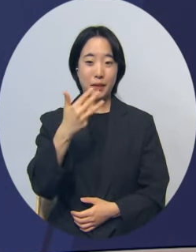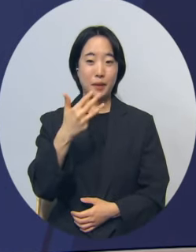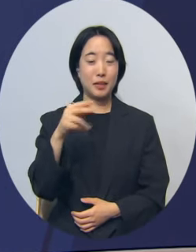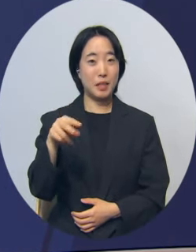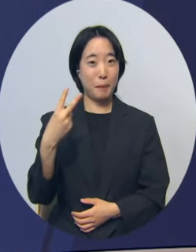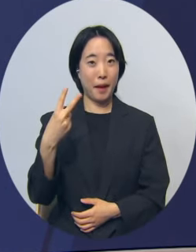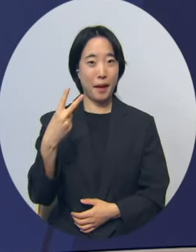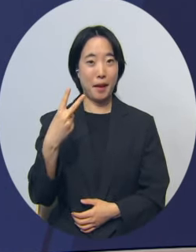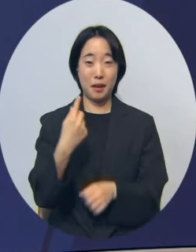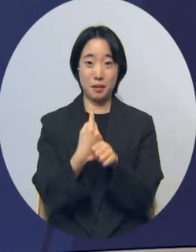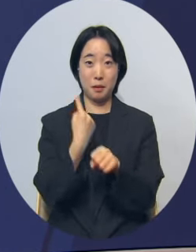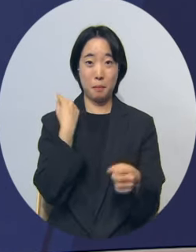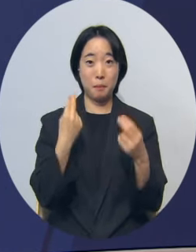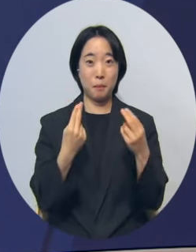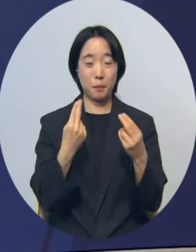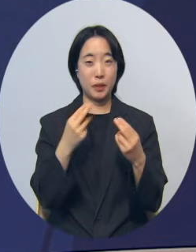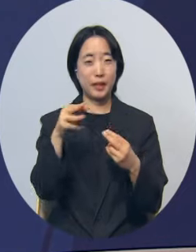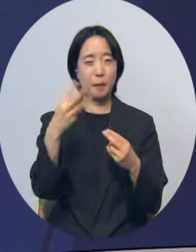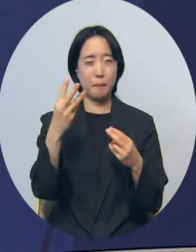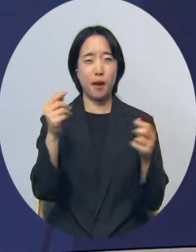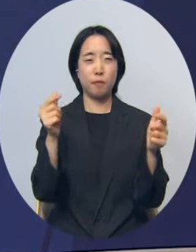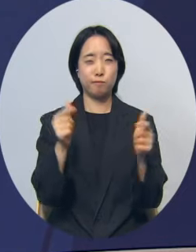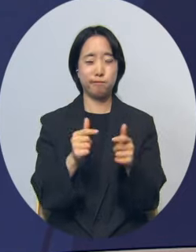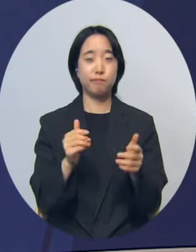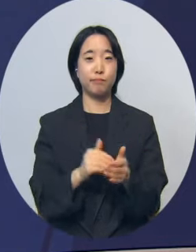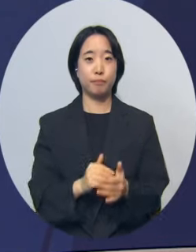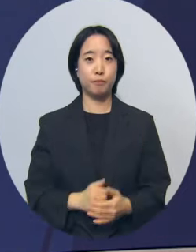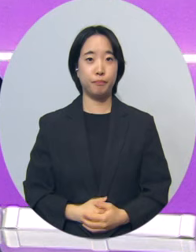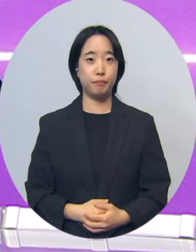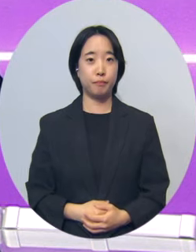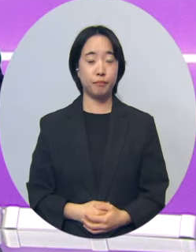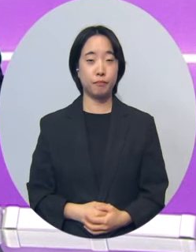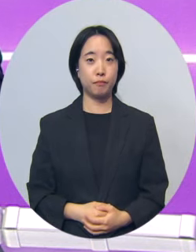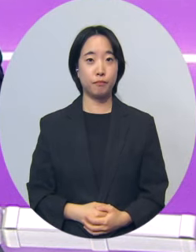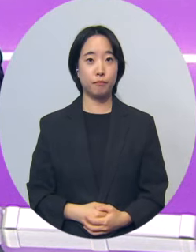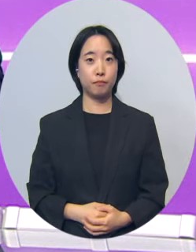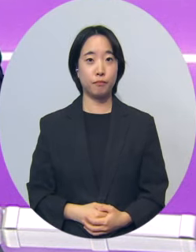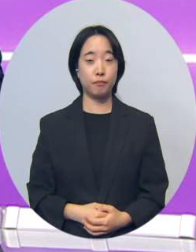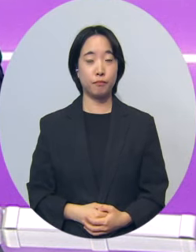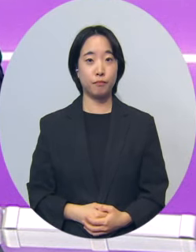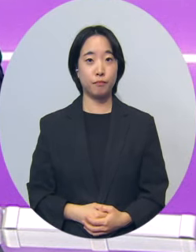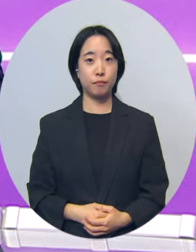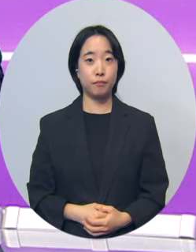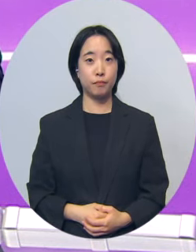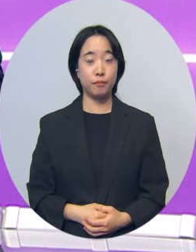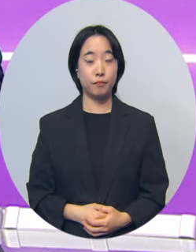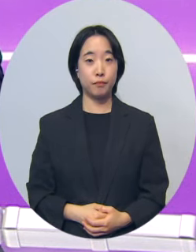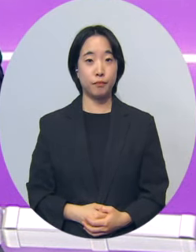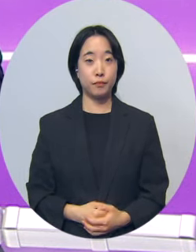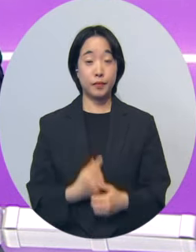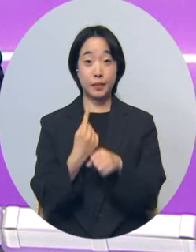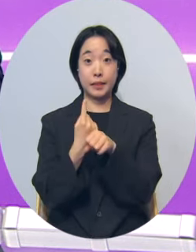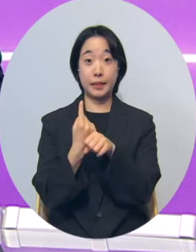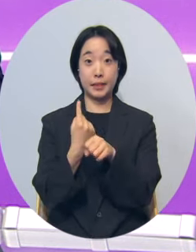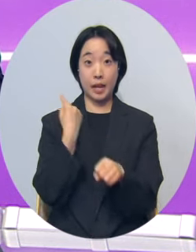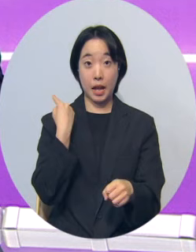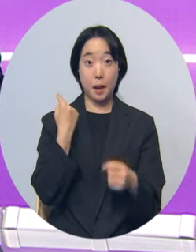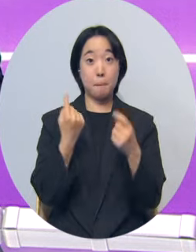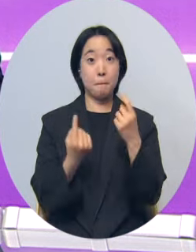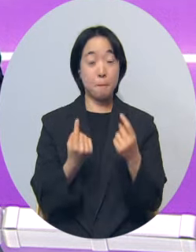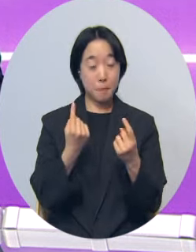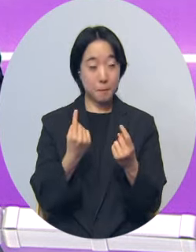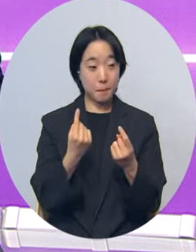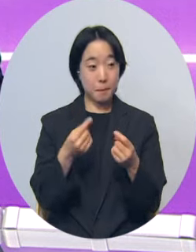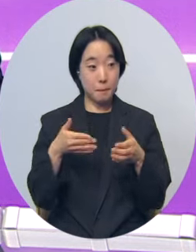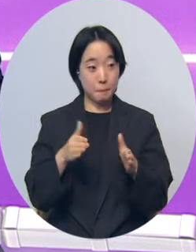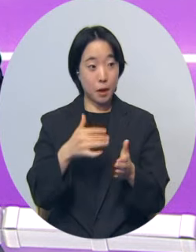18,242명으로 작년 같은 달보다 343명 감소했습니다. 네, 그러니까 전년도 대비해선 이 출생아